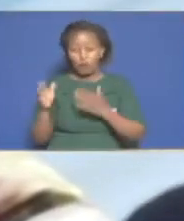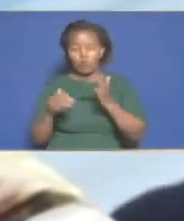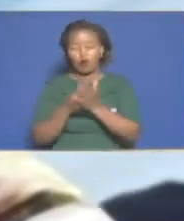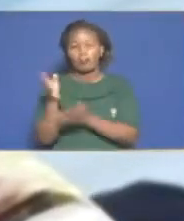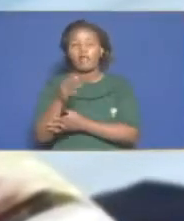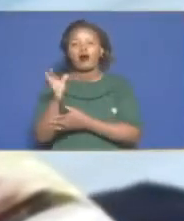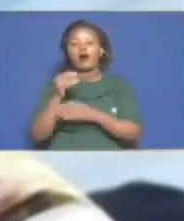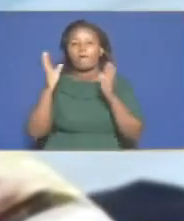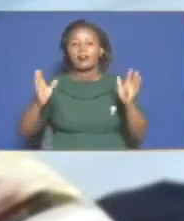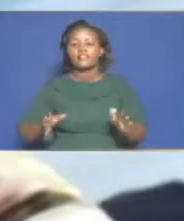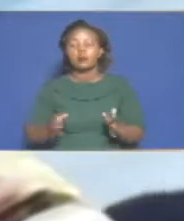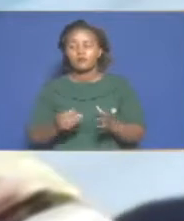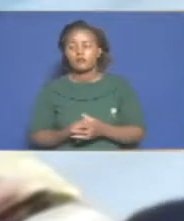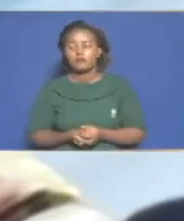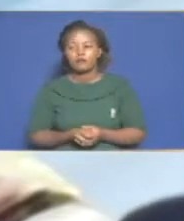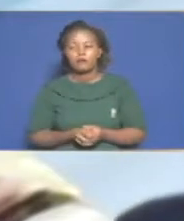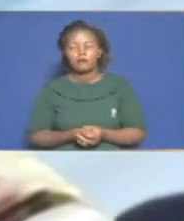that